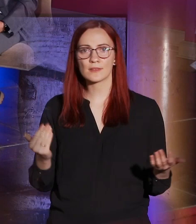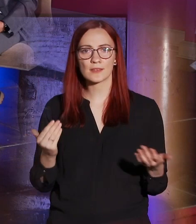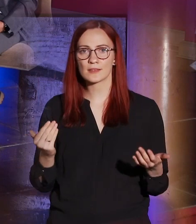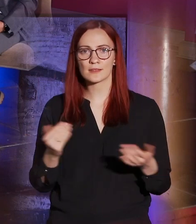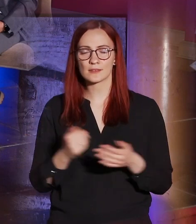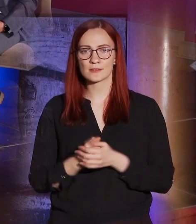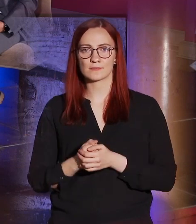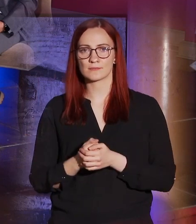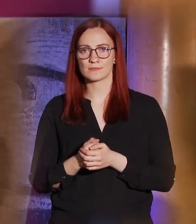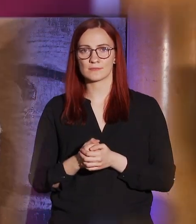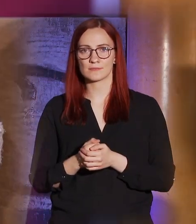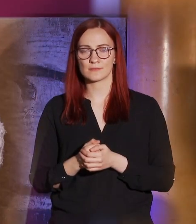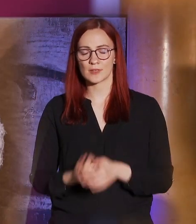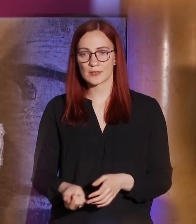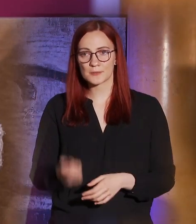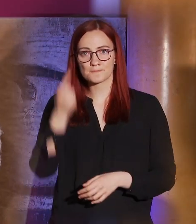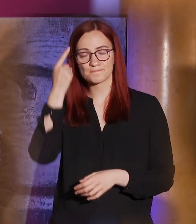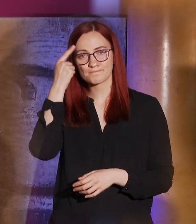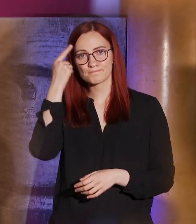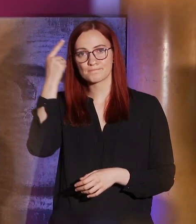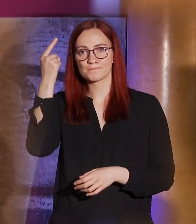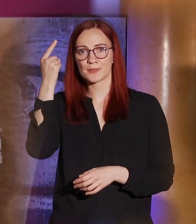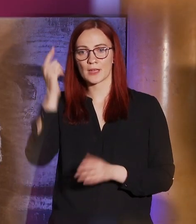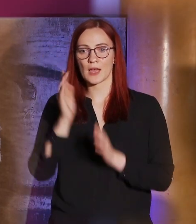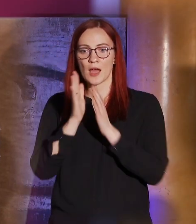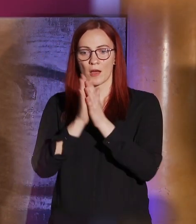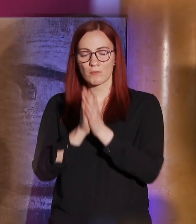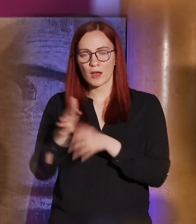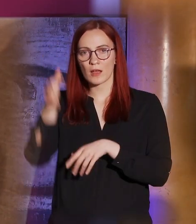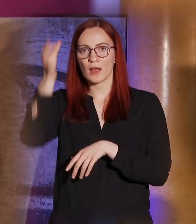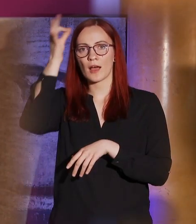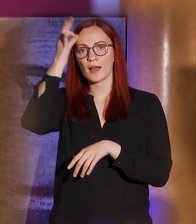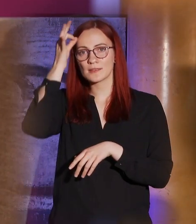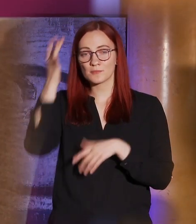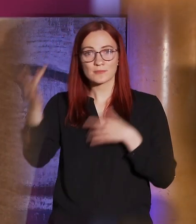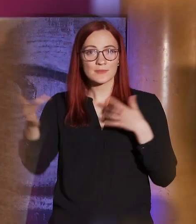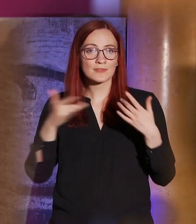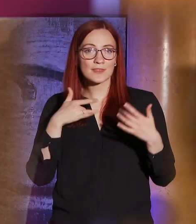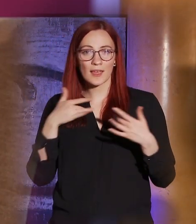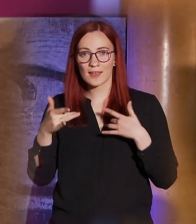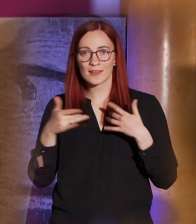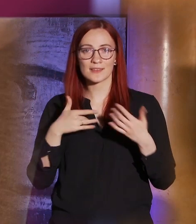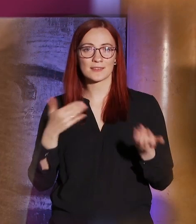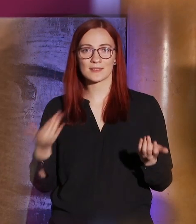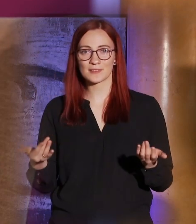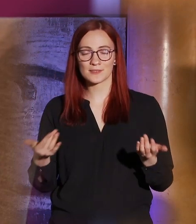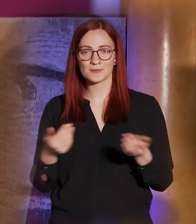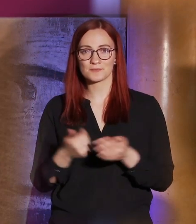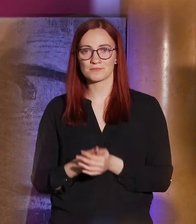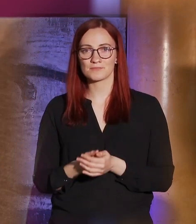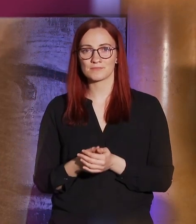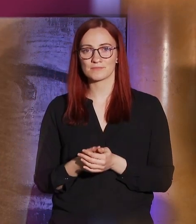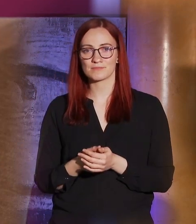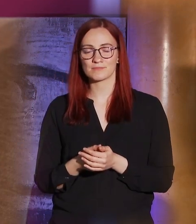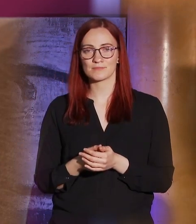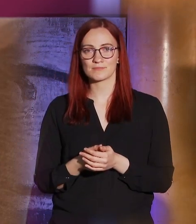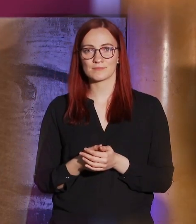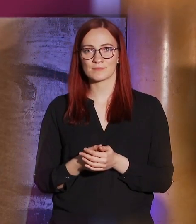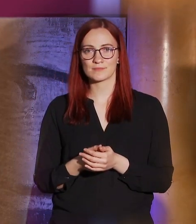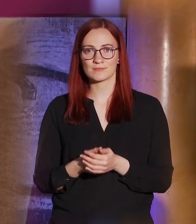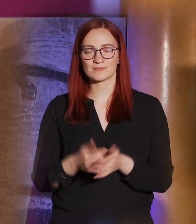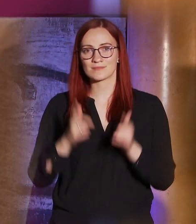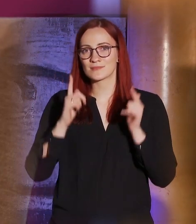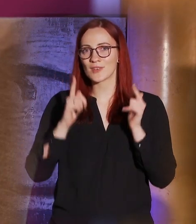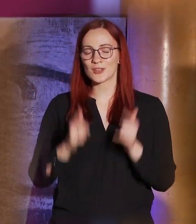Ką veikti. Ir tukt, va taip maldoje ir prisiminiau. Taigi teatras kažkaip ir iš tikrųjų, tai man čia